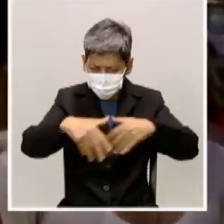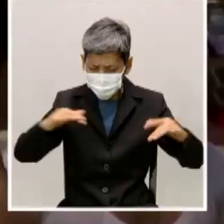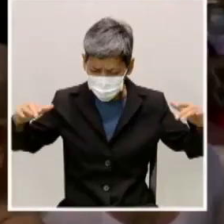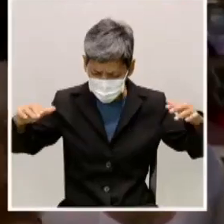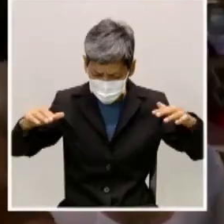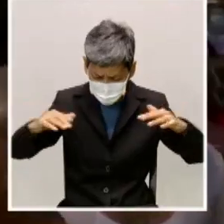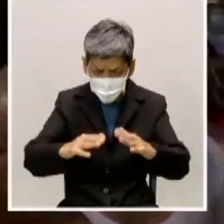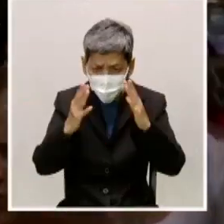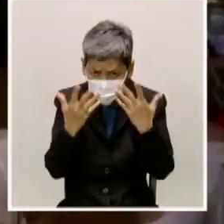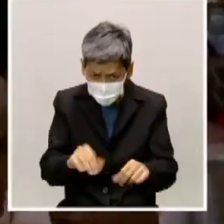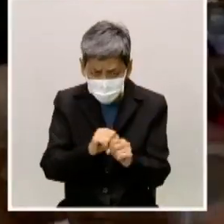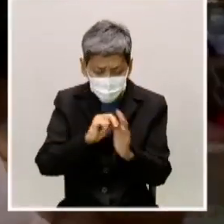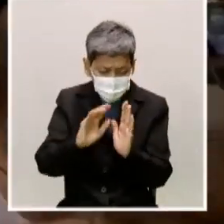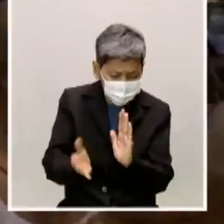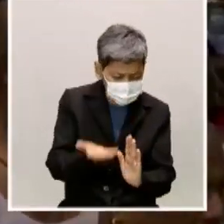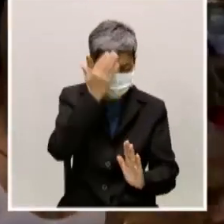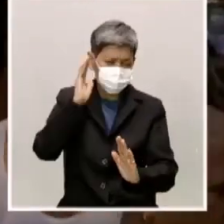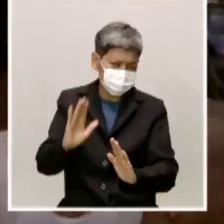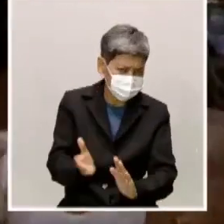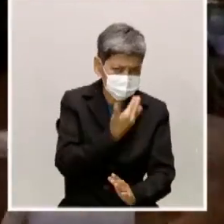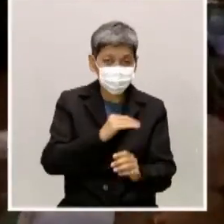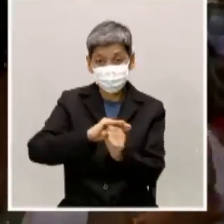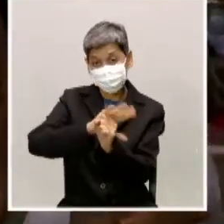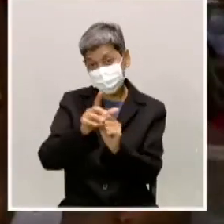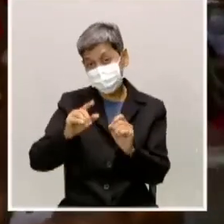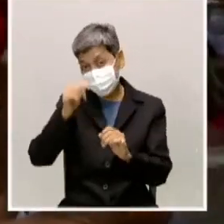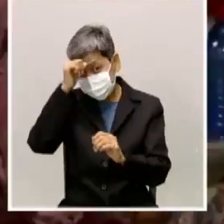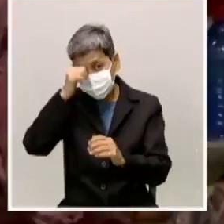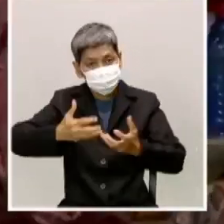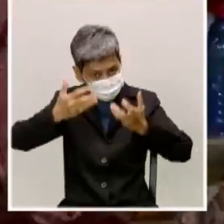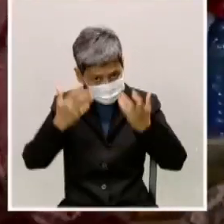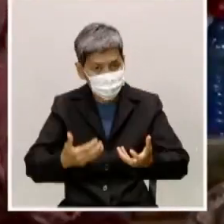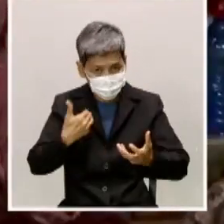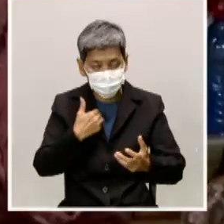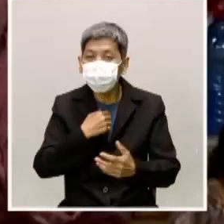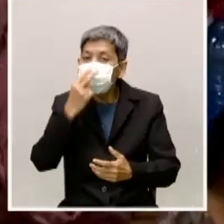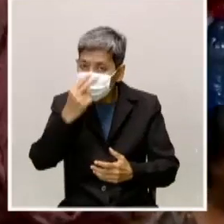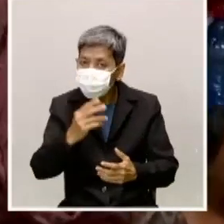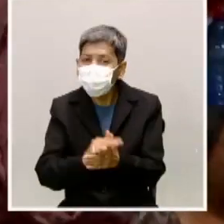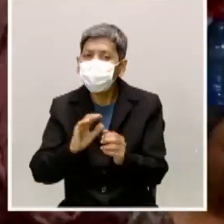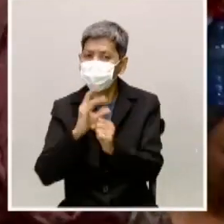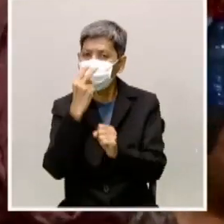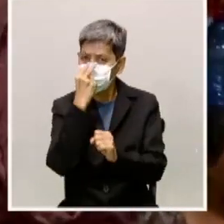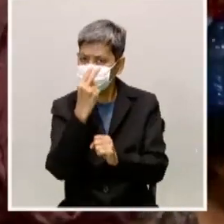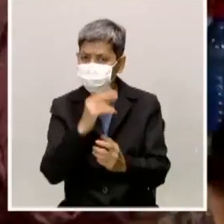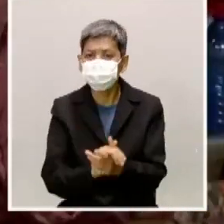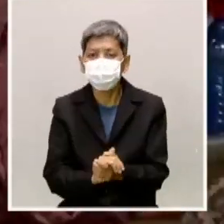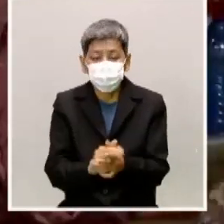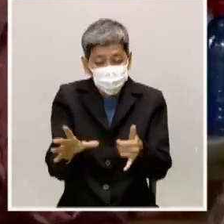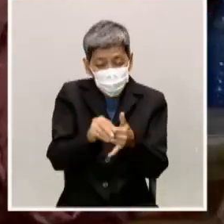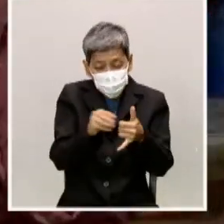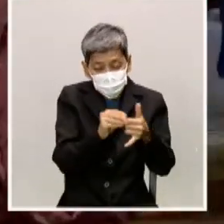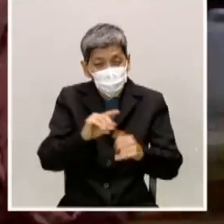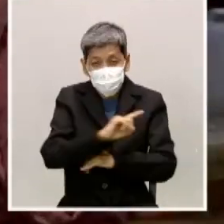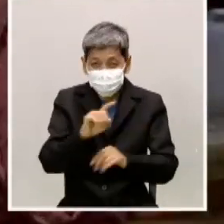นไปร่วมงานจำนวนมากเช่นกันค่ะการแพร่ระบาดระลอก2ในอินเดียเนี่ยหนักหนาสาหัสมากเป็นภาพติดตาคนทั่วโลกเลยผู้ติดเชื้อราย